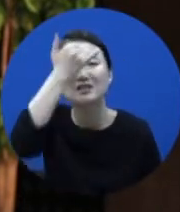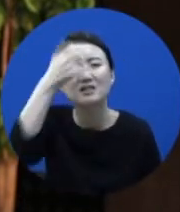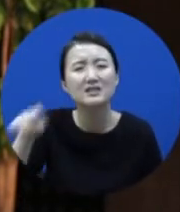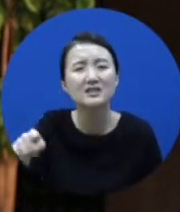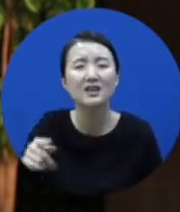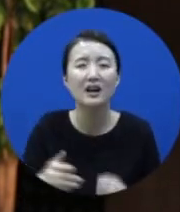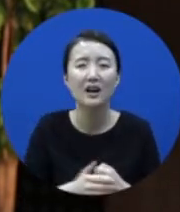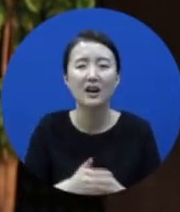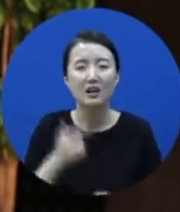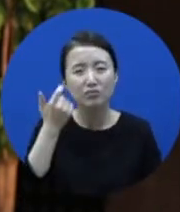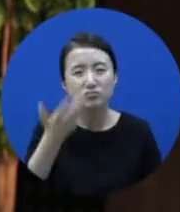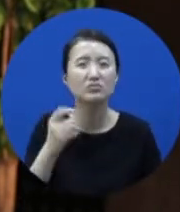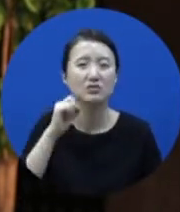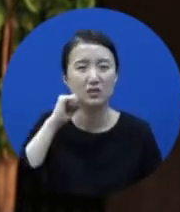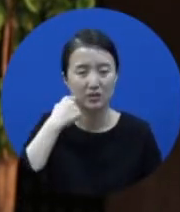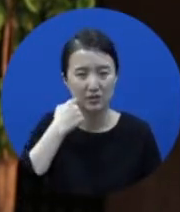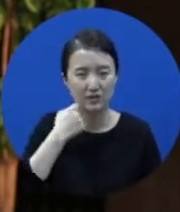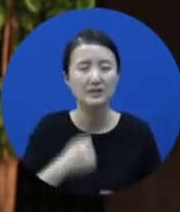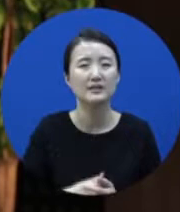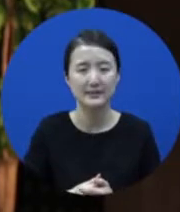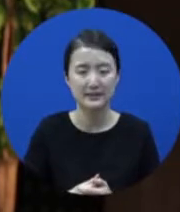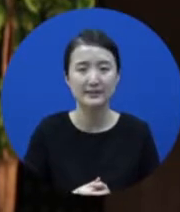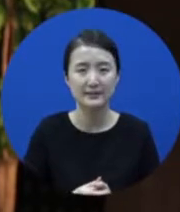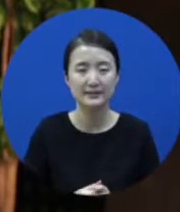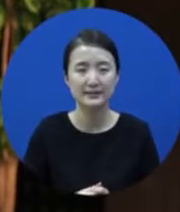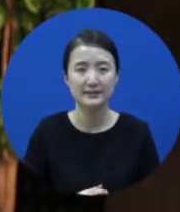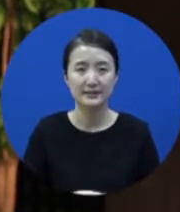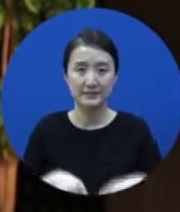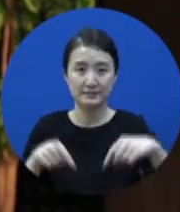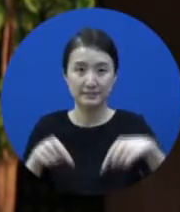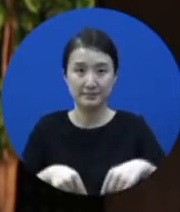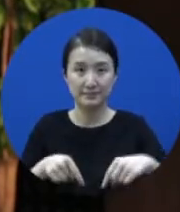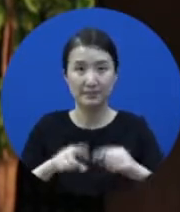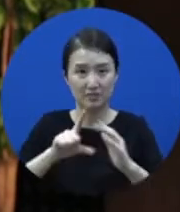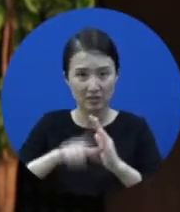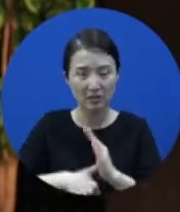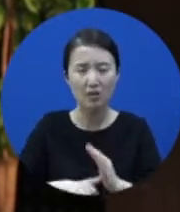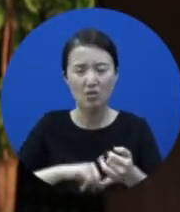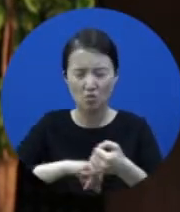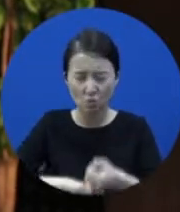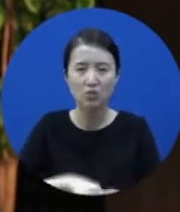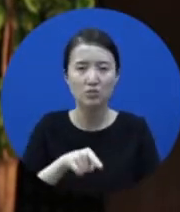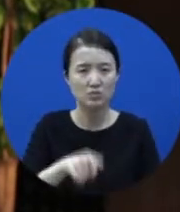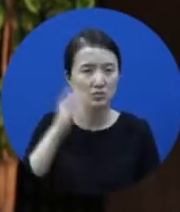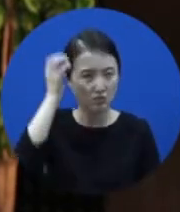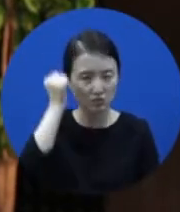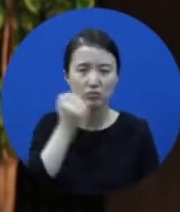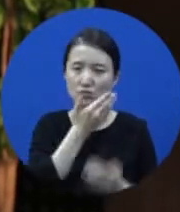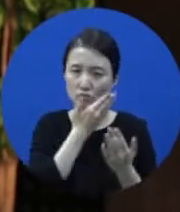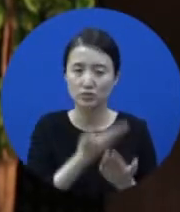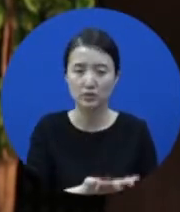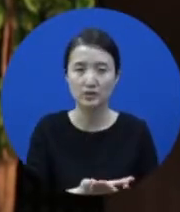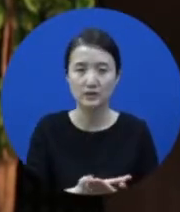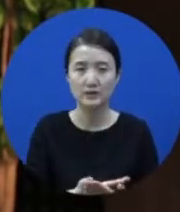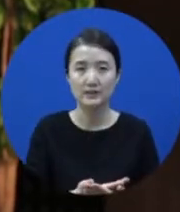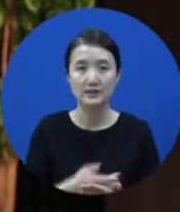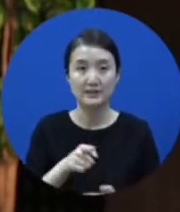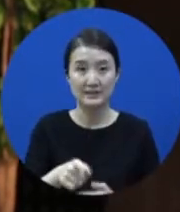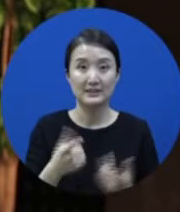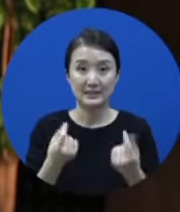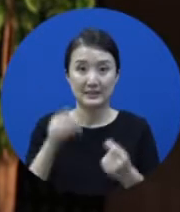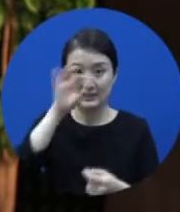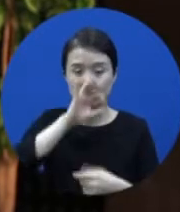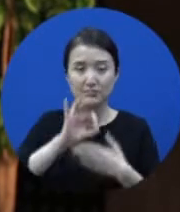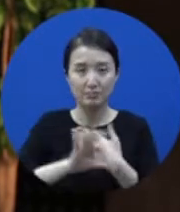물어봐요. 그렇죠? 그래서 특히 면접 보는 학생들 있으면 이거 꼭 익혀가면요, 인사할 때부터 굉장히 똑똑해